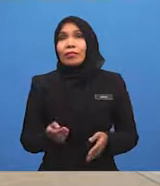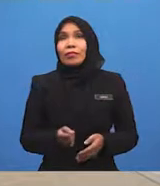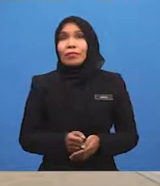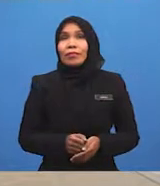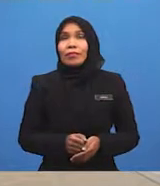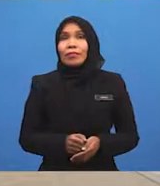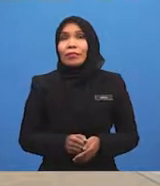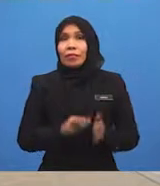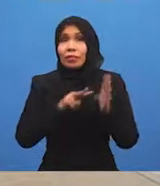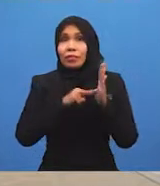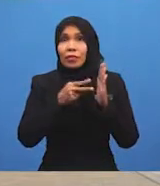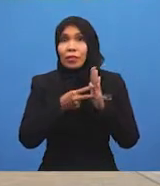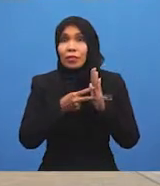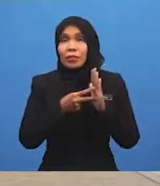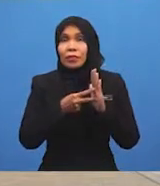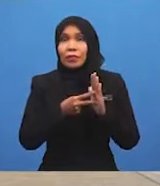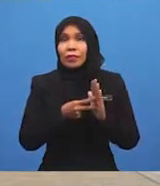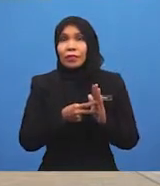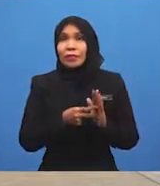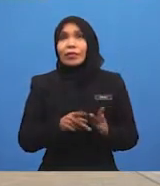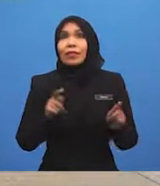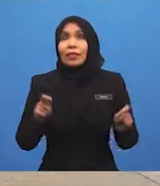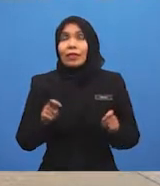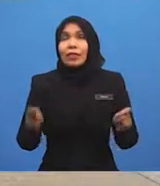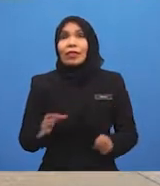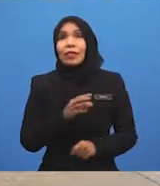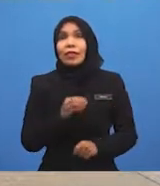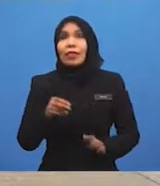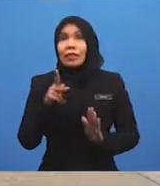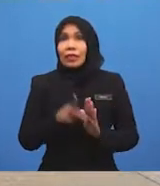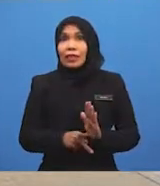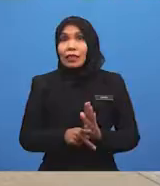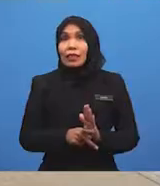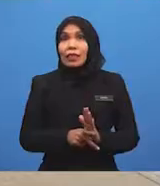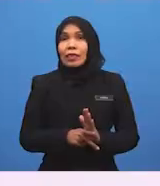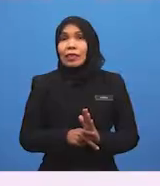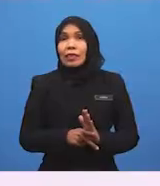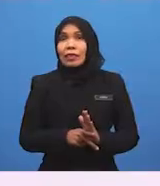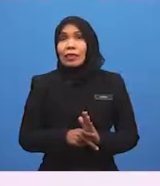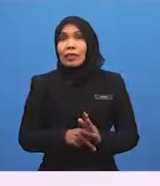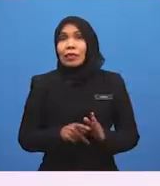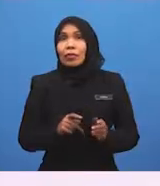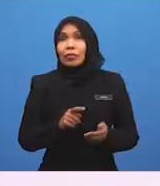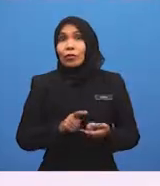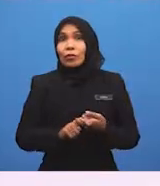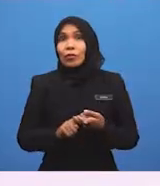nilai keadilan ialah tindakan dan keputusan yang tidak berat